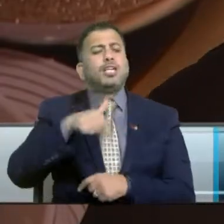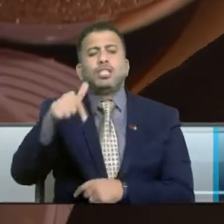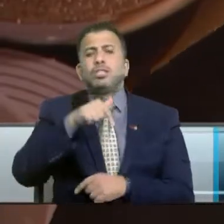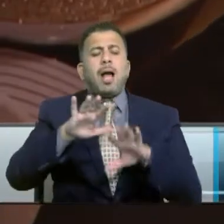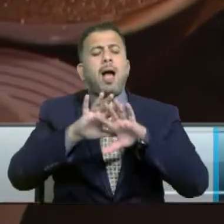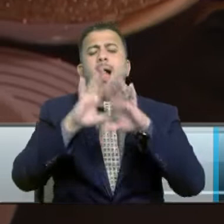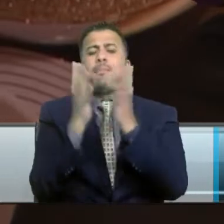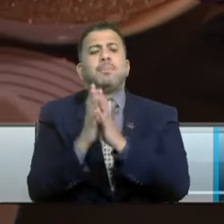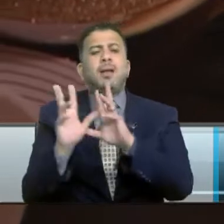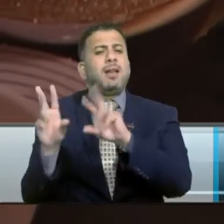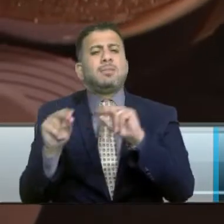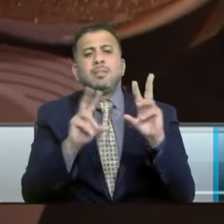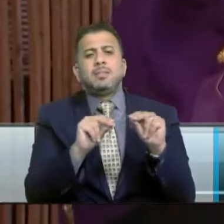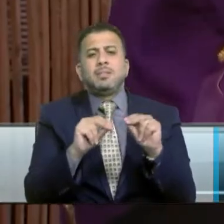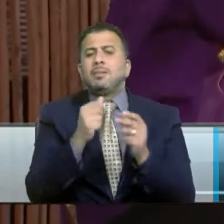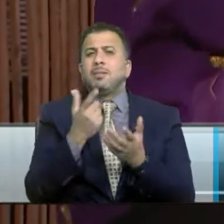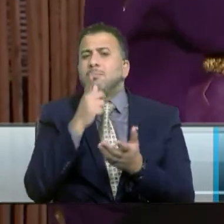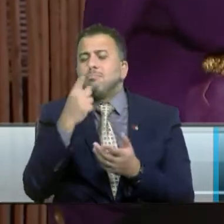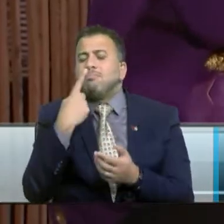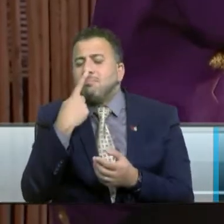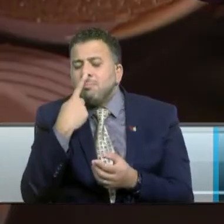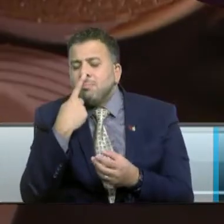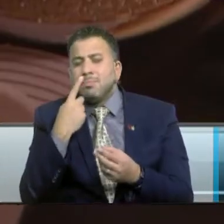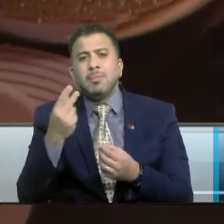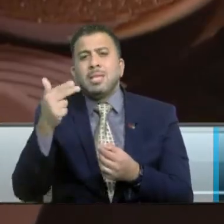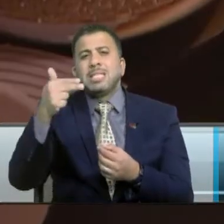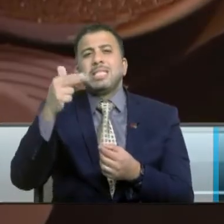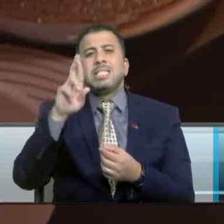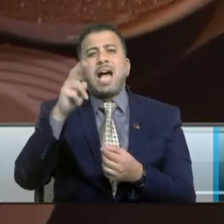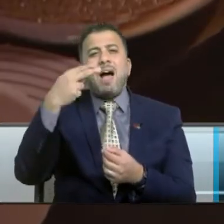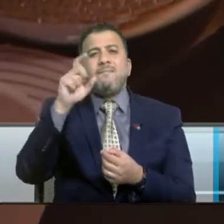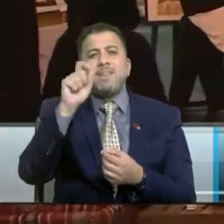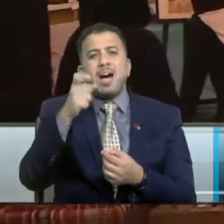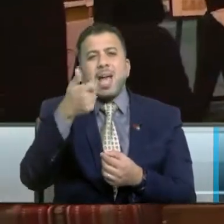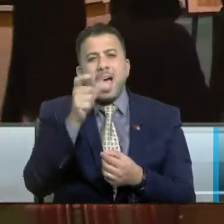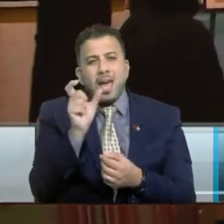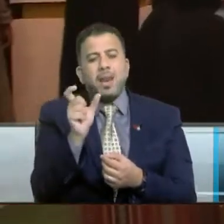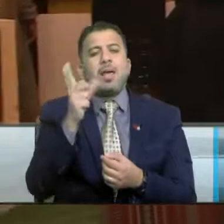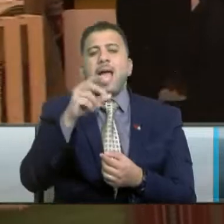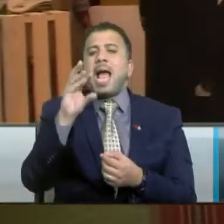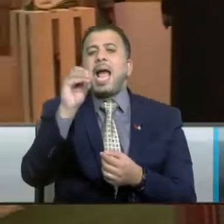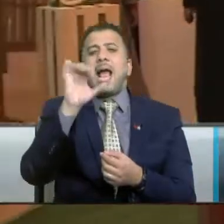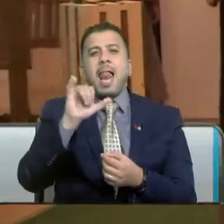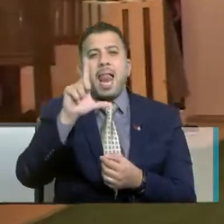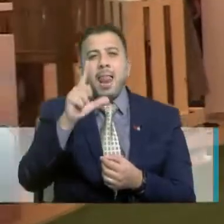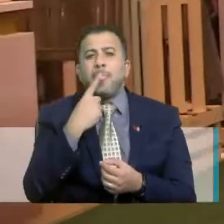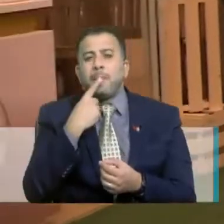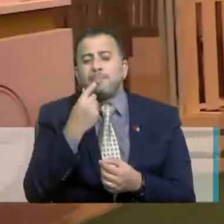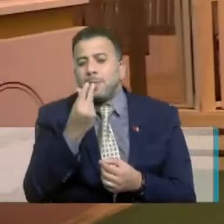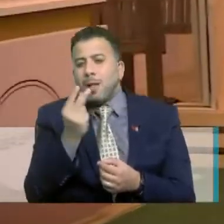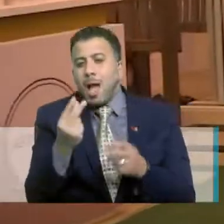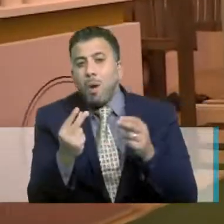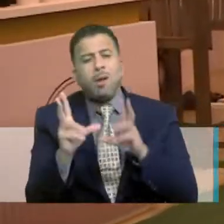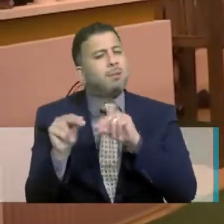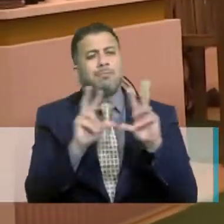عامة، في الحمسة، في الريحة، في الزعفران، في الهيل، في كل شيء. الأجواء الاحتفالية